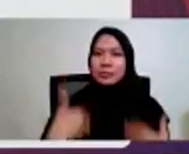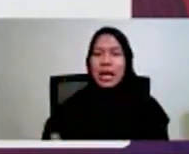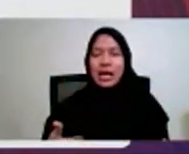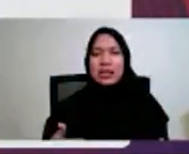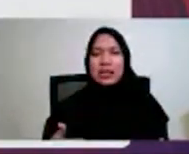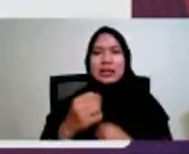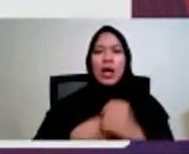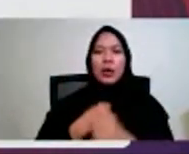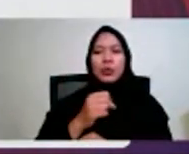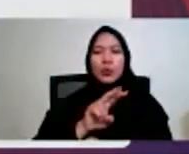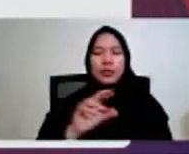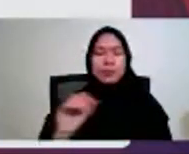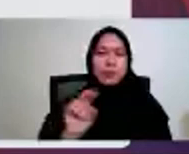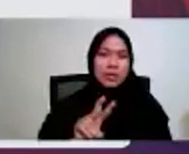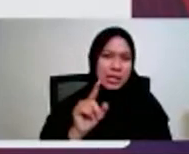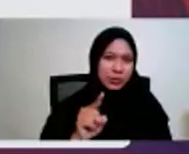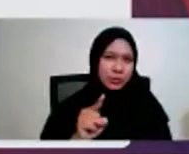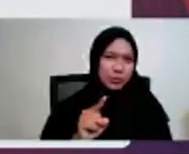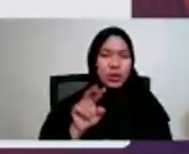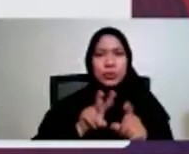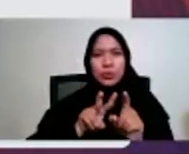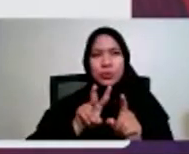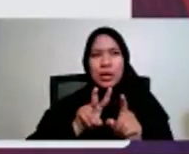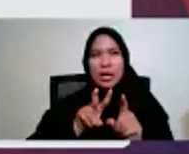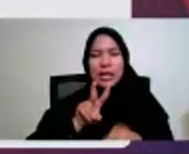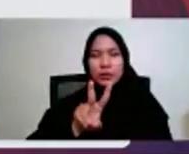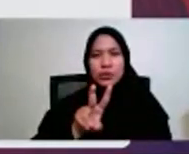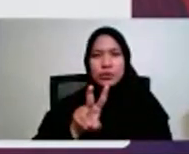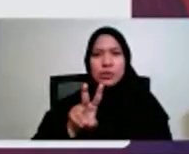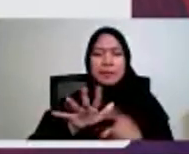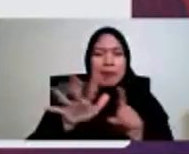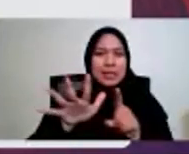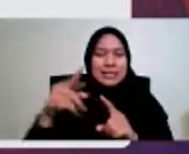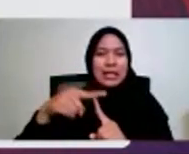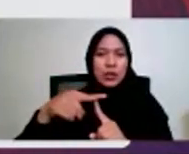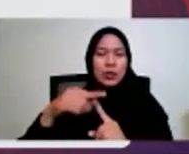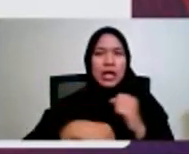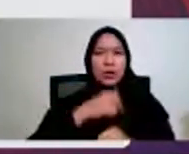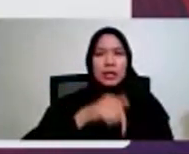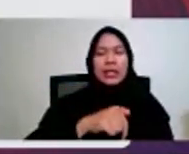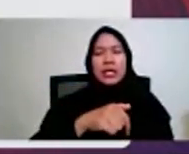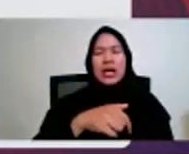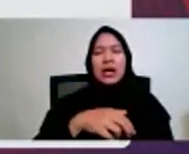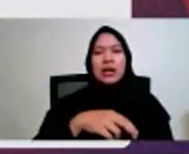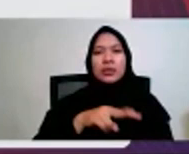tahun 20212 ratus 15 triliun tahun ini 20 22 220